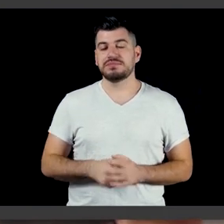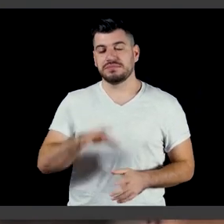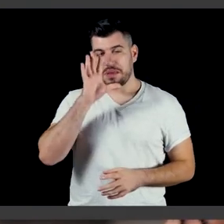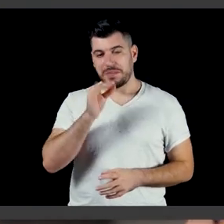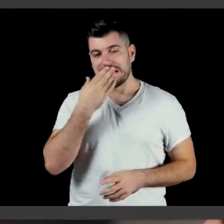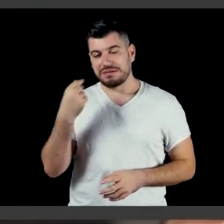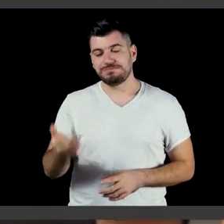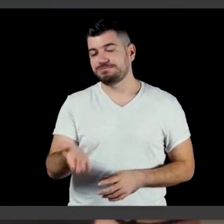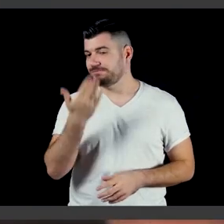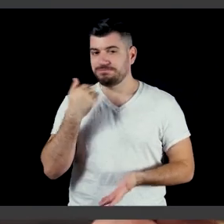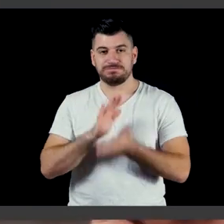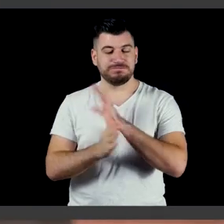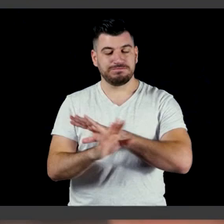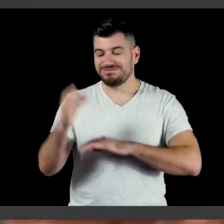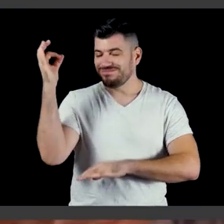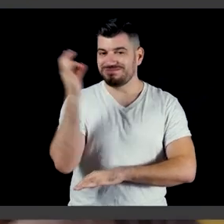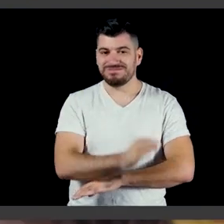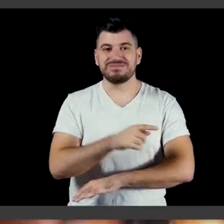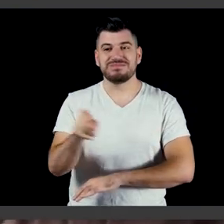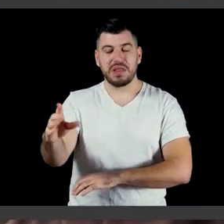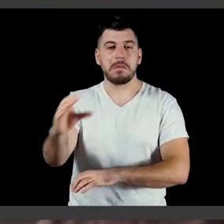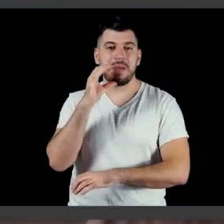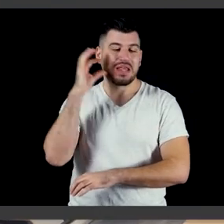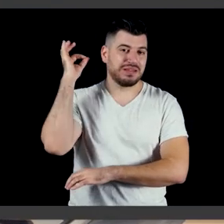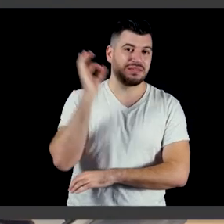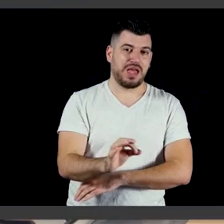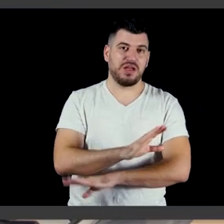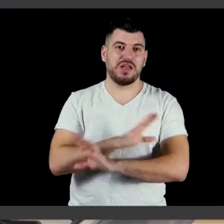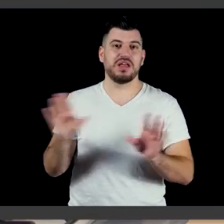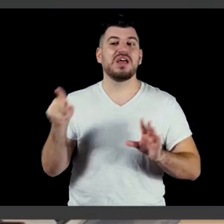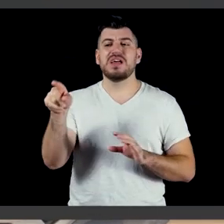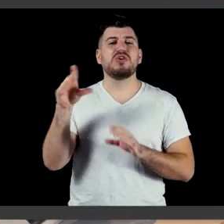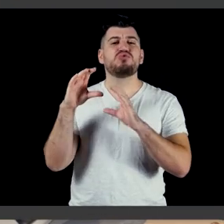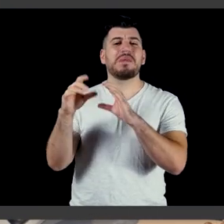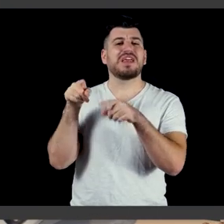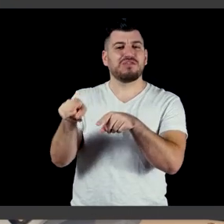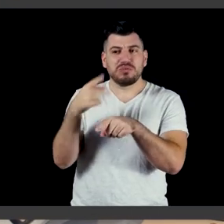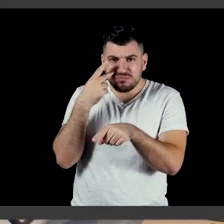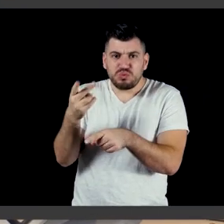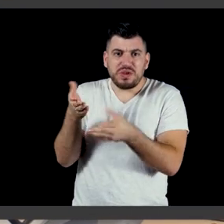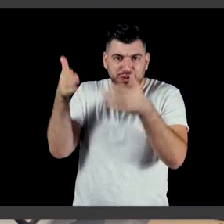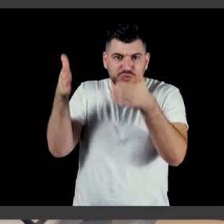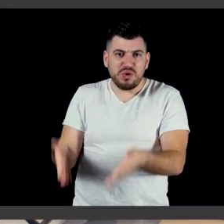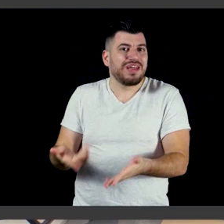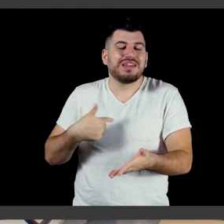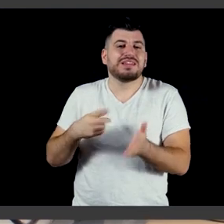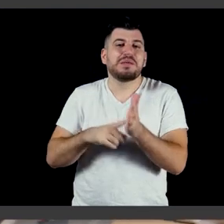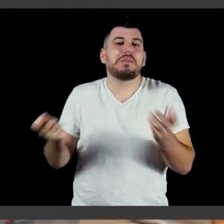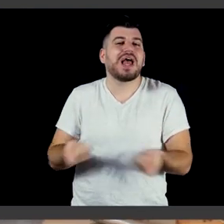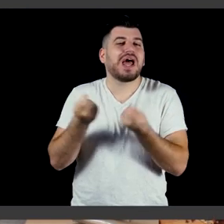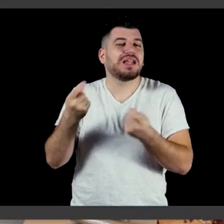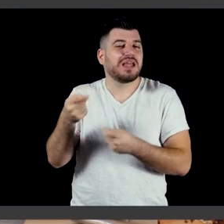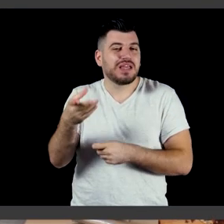Δεν υπάρχει. Αυτό είναι μπέργκερ. Και βέβαια το μπέργκερ είναι αυτό που είδατε μόλις τώρα. Τι πρέπει να